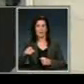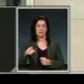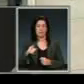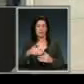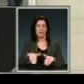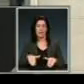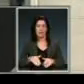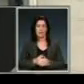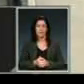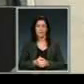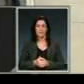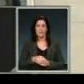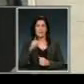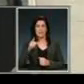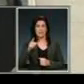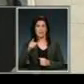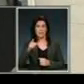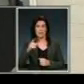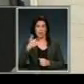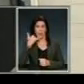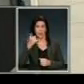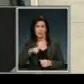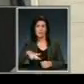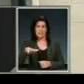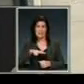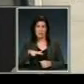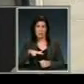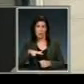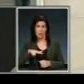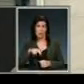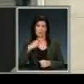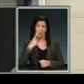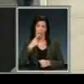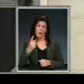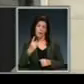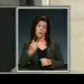אלה הם שירותים ציבוריים. הם עוד נחשבים מונגשים.